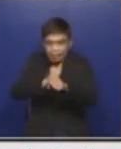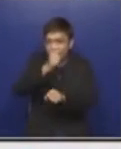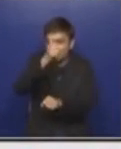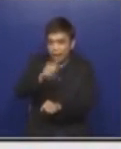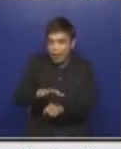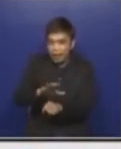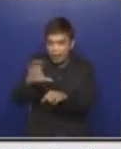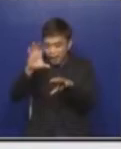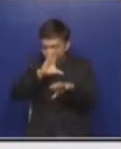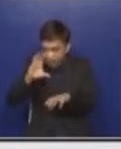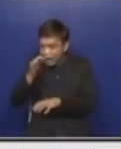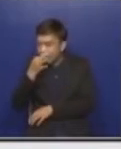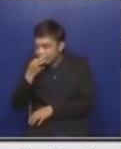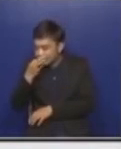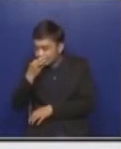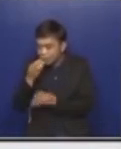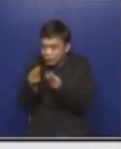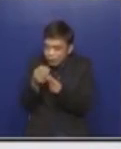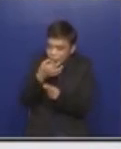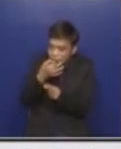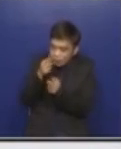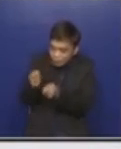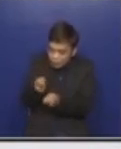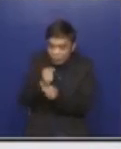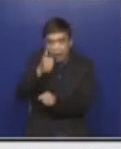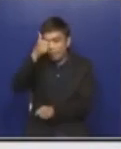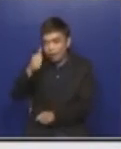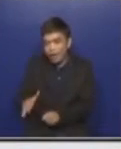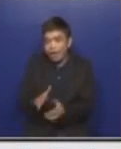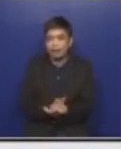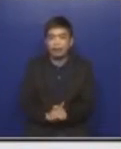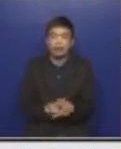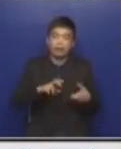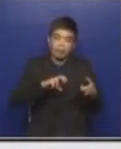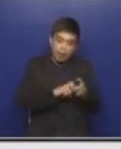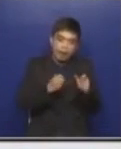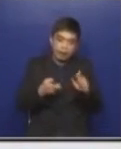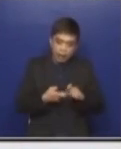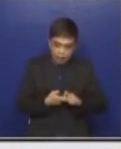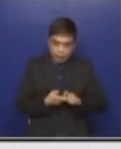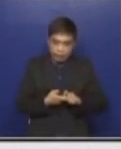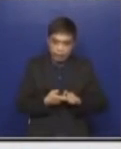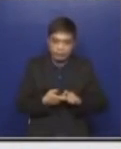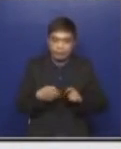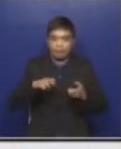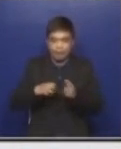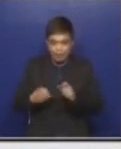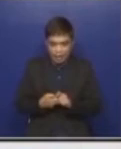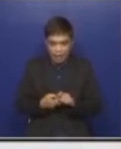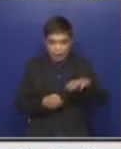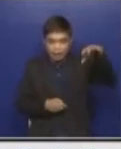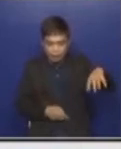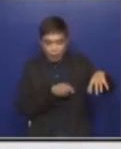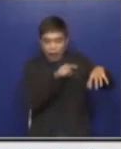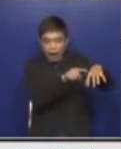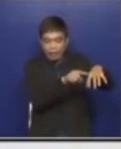เรื่องที่ทำกินก็ไม่ได้ของอาชีพไม่ได้อันนี้คือปัญหาครับเพราะฉะนั้นเนี่ยหน้าที่ของสำนักนี้ต้อง